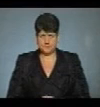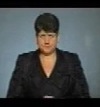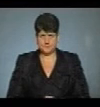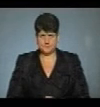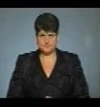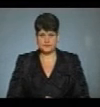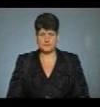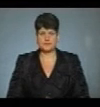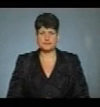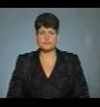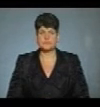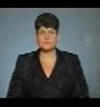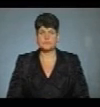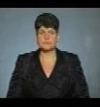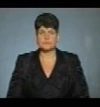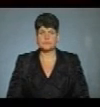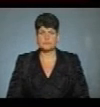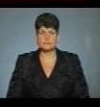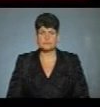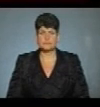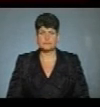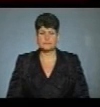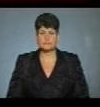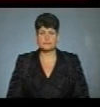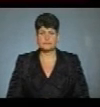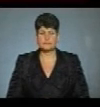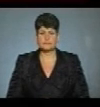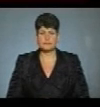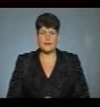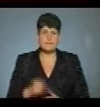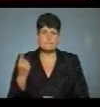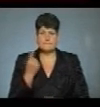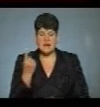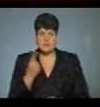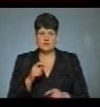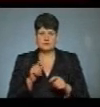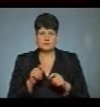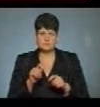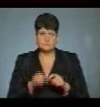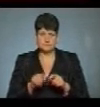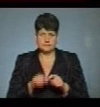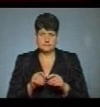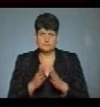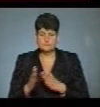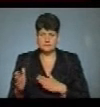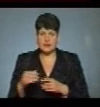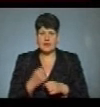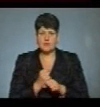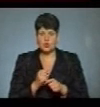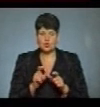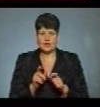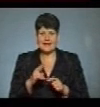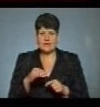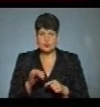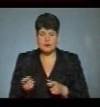Володимир Заболотний. Новини на Суспільному. Тернопіль. Нагадаю, першу тест-систему для лабораторної діагностики